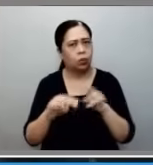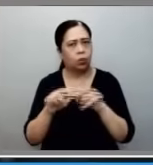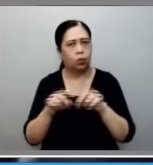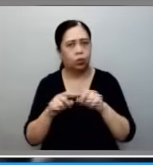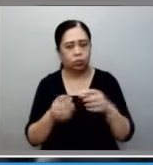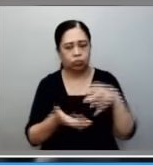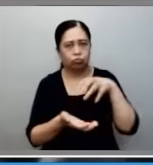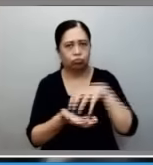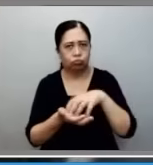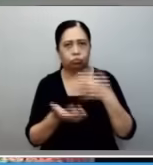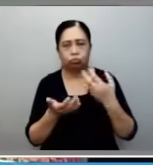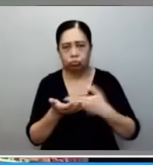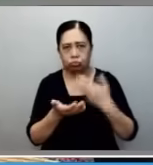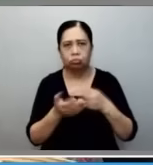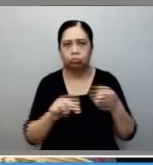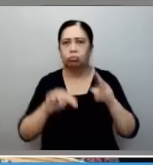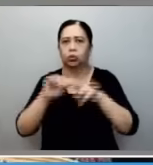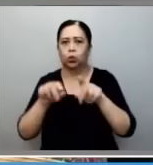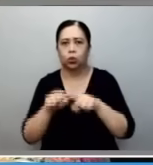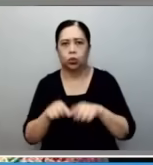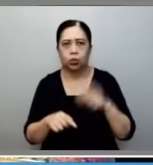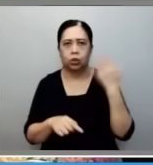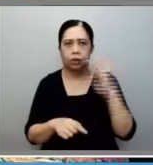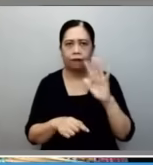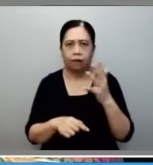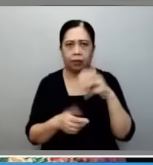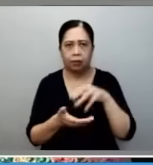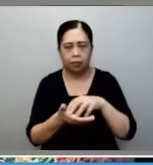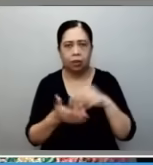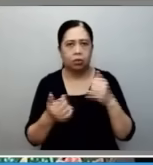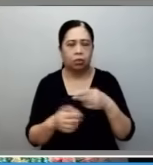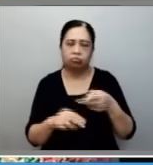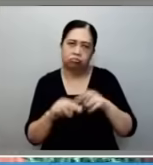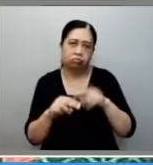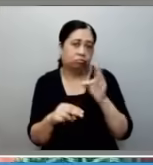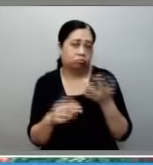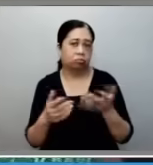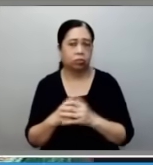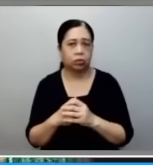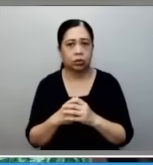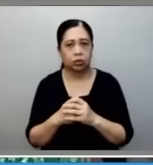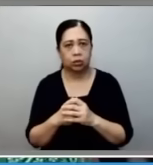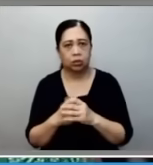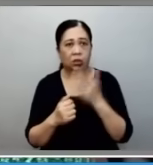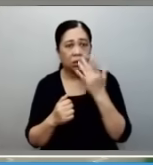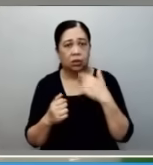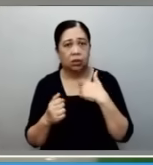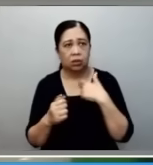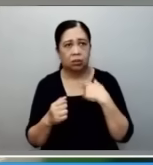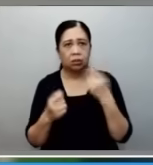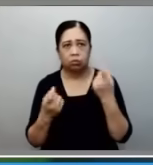ng kanyang tindang kanin. Dati 5 pesos lang po ngayon, 7 na, ganun ang ginagawa namin. Kami po kasi pangmasa lang po